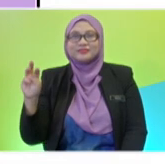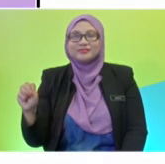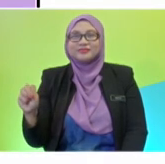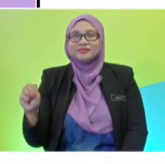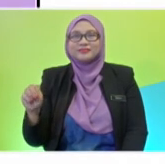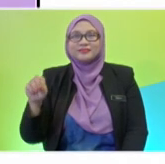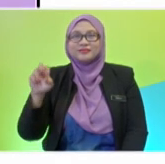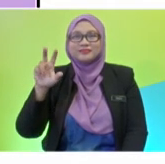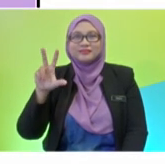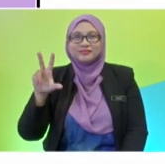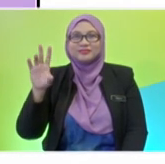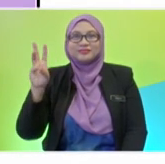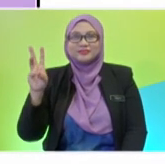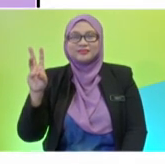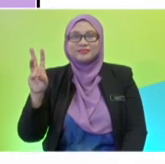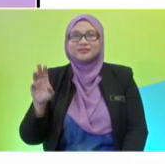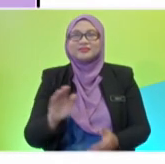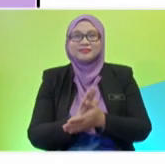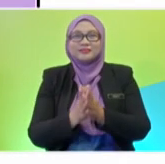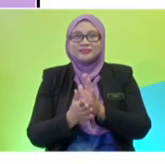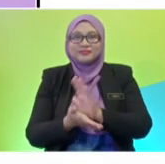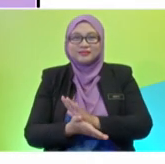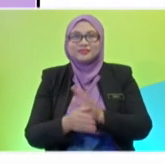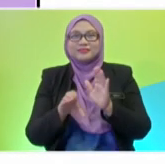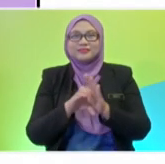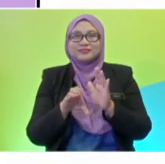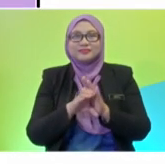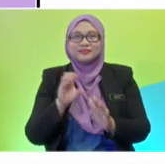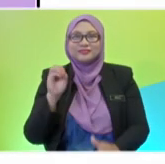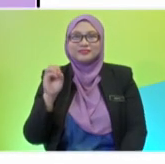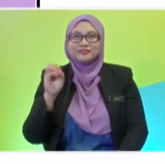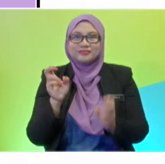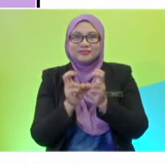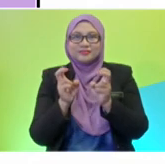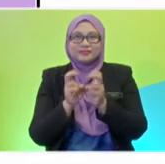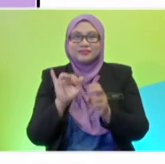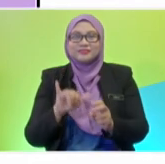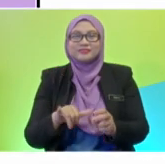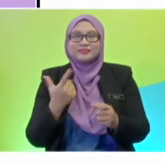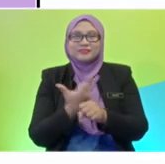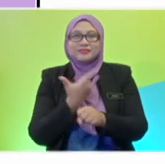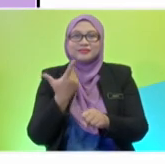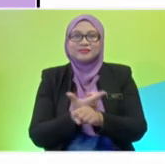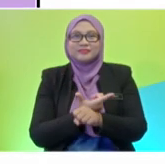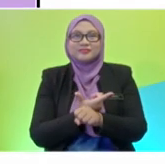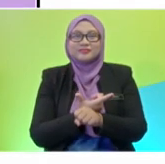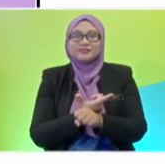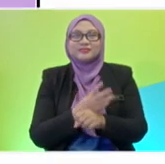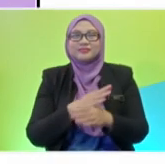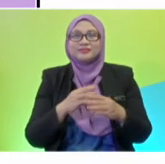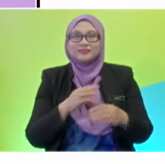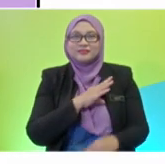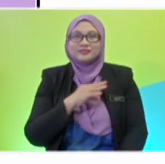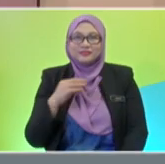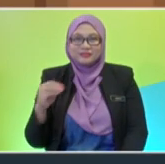36 menjadi contoh orang kurang upaya oke you yang berlatih dengan disiplin